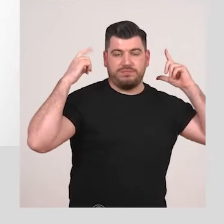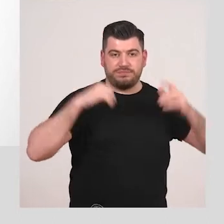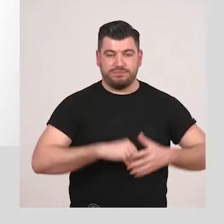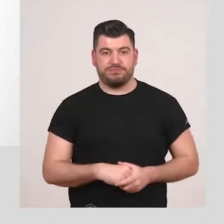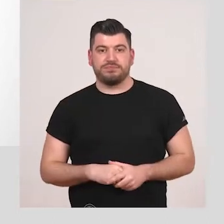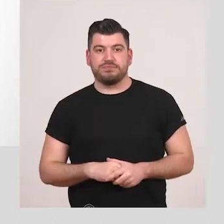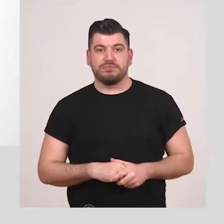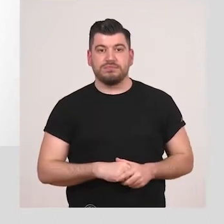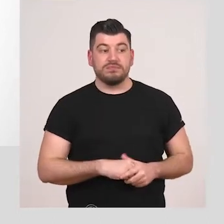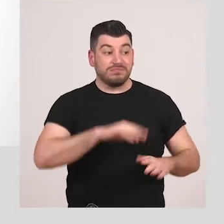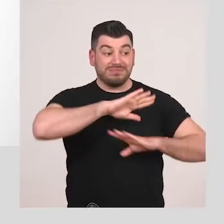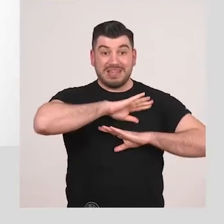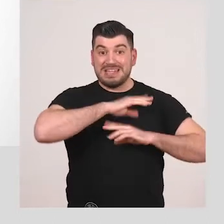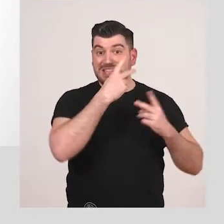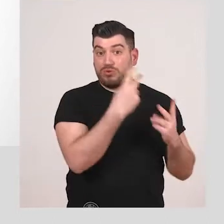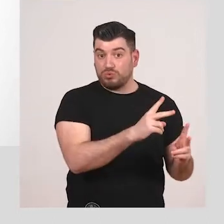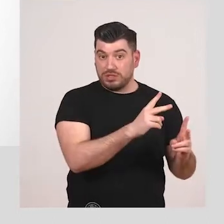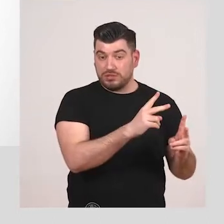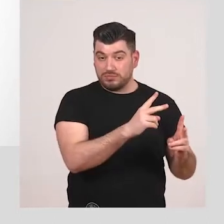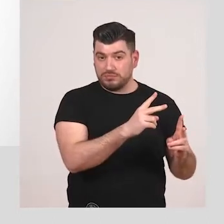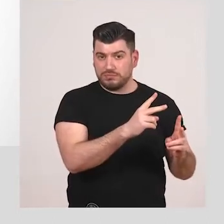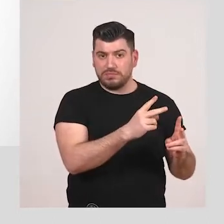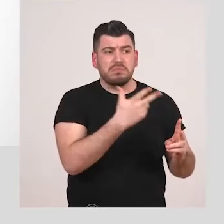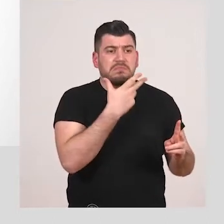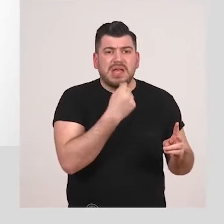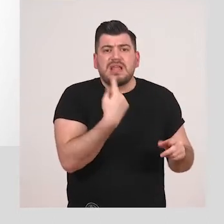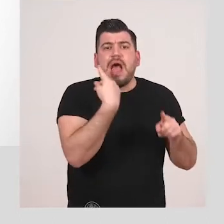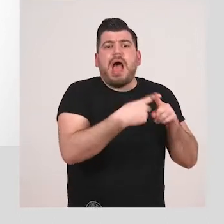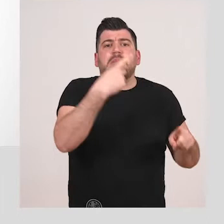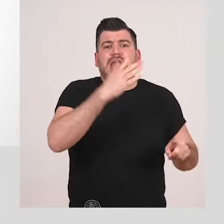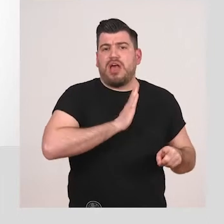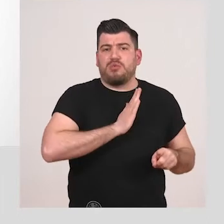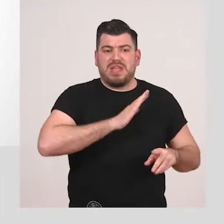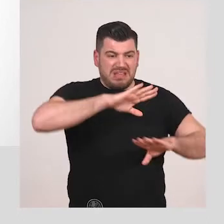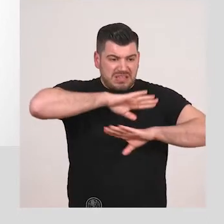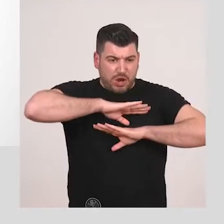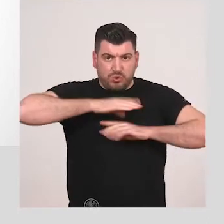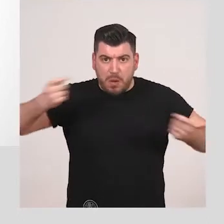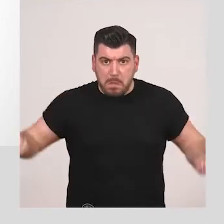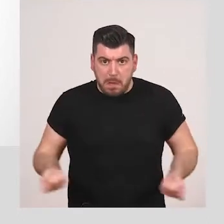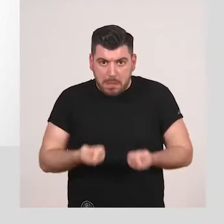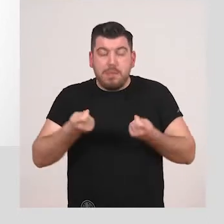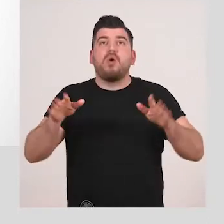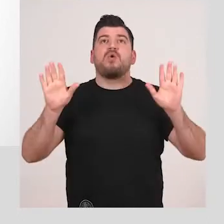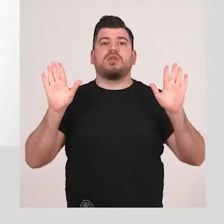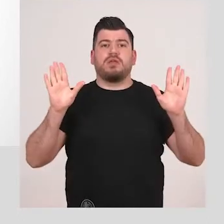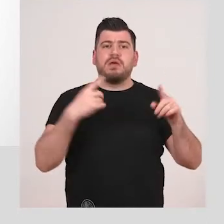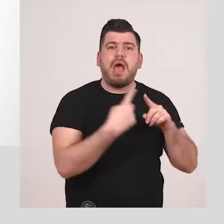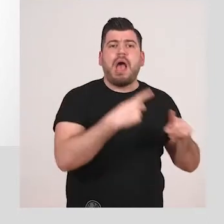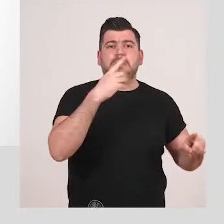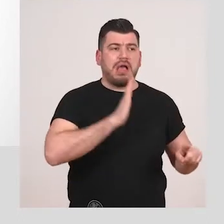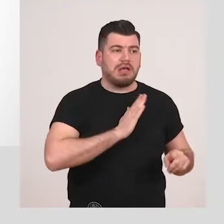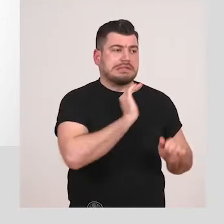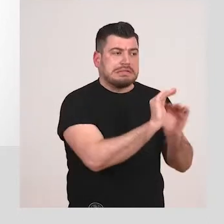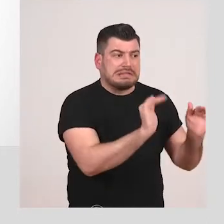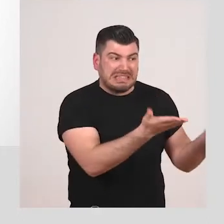που ο στρατός της αποτελείται από απλούς καθημερινούς ανθρώπους, οι οποίοι καλούνται στη μάχη